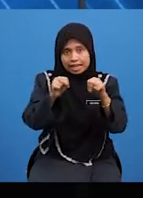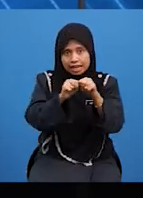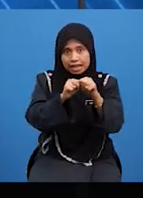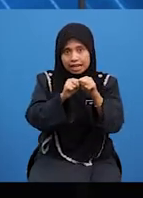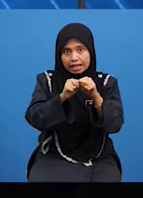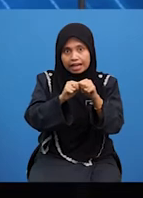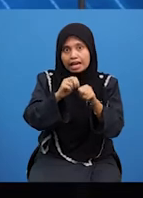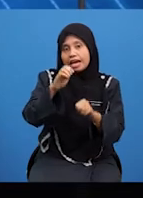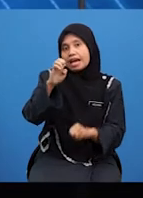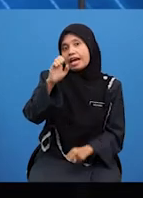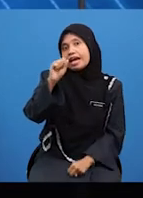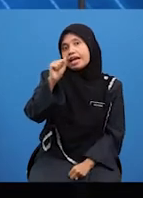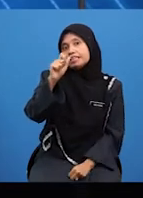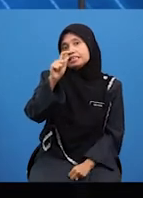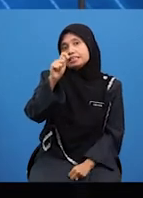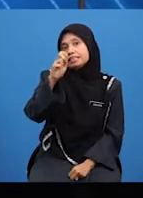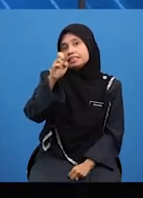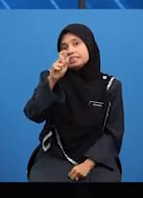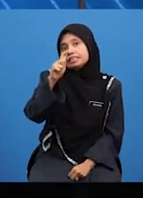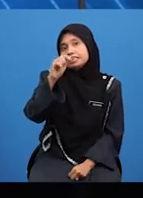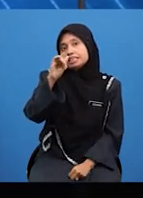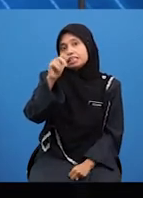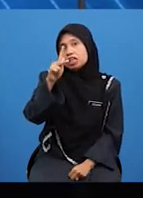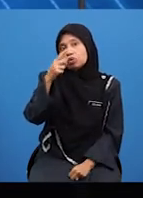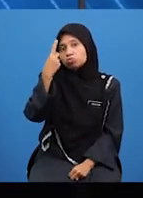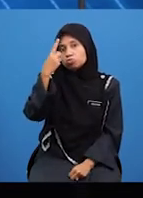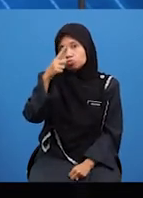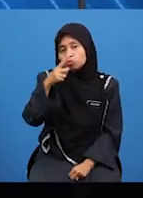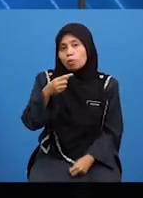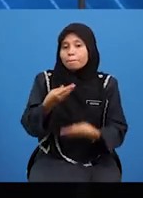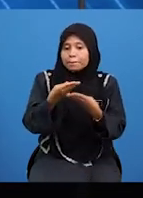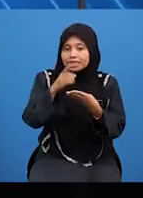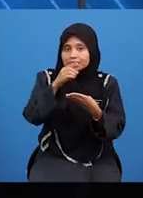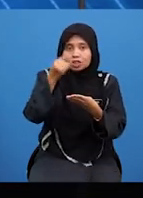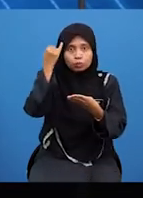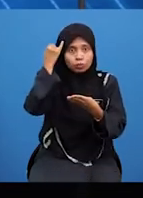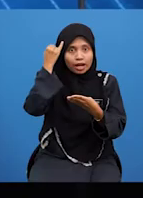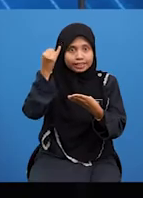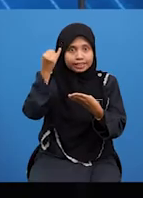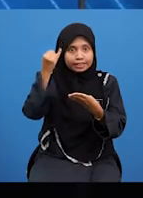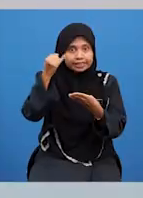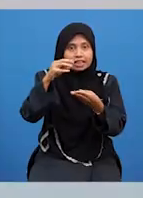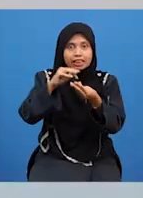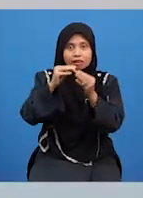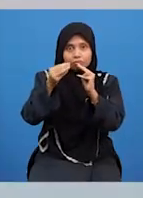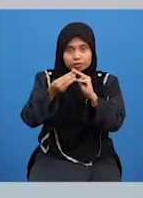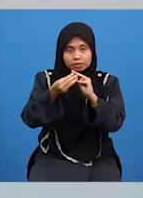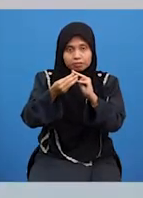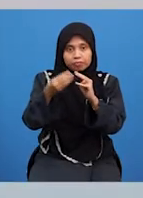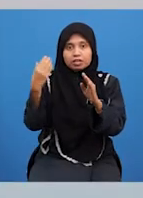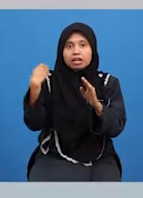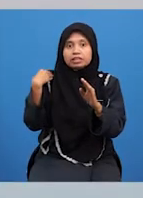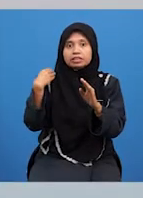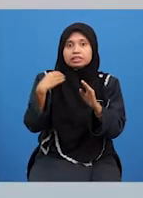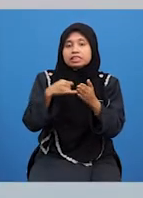alat untuk menyatakan secara tepat sesuatu idea ataupun permasalahan visual. Terdapat